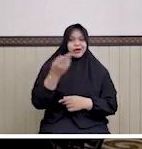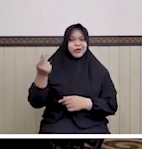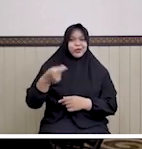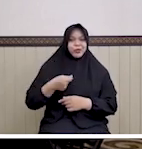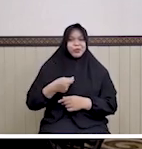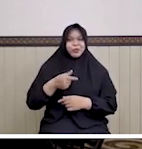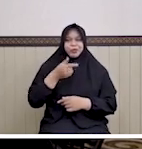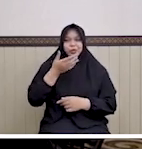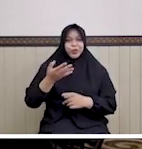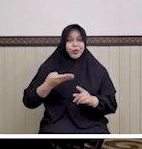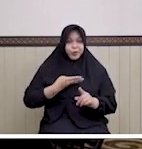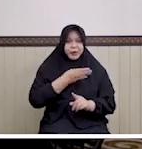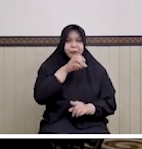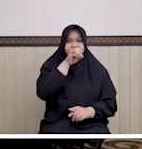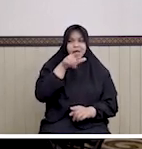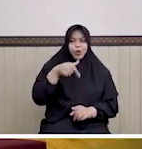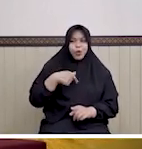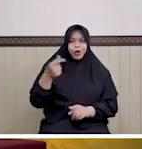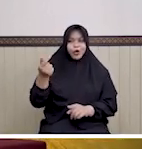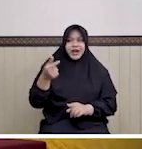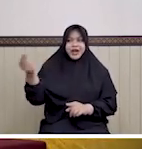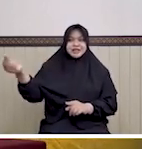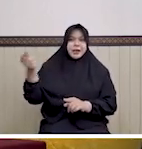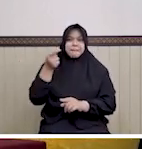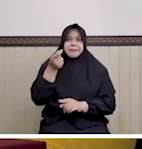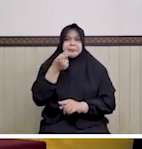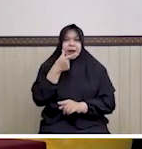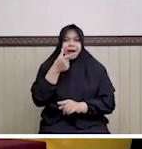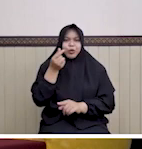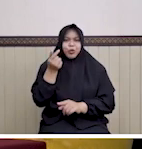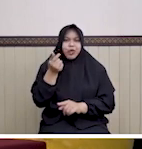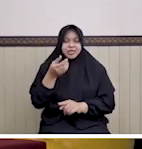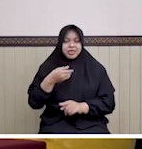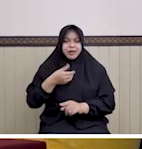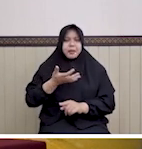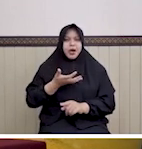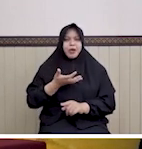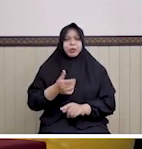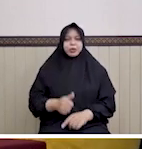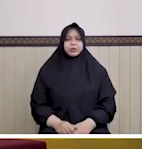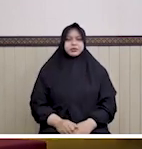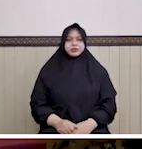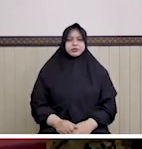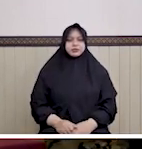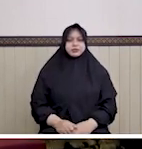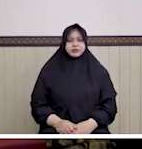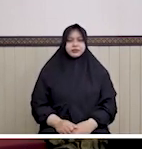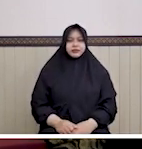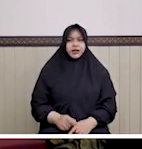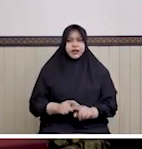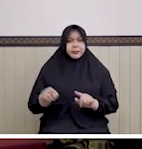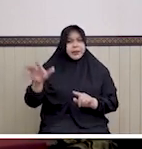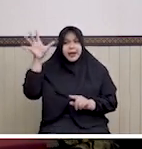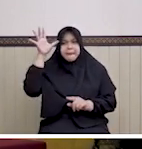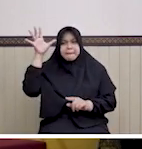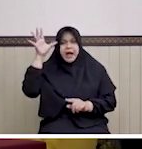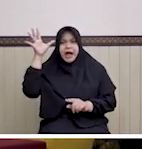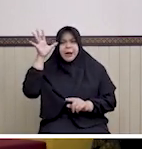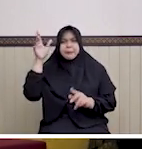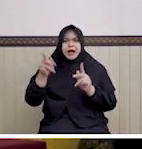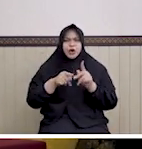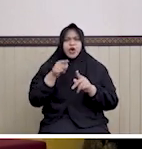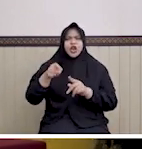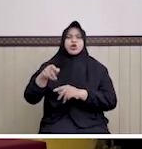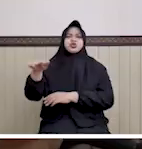duit dikasih permen kayak gitu Tapi kan dia tidak mengetik untuk memahami bahwa